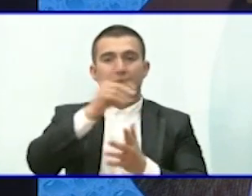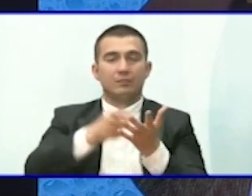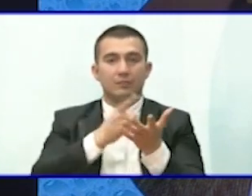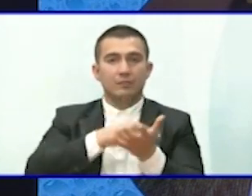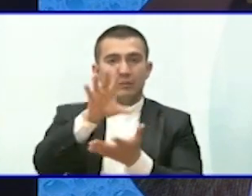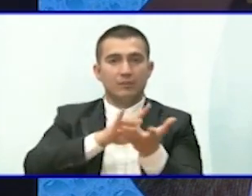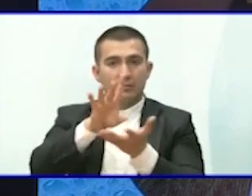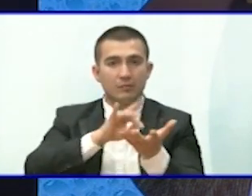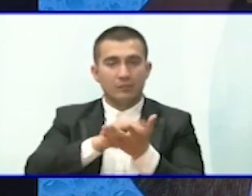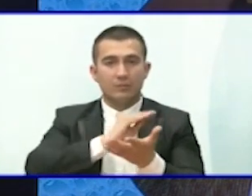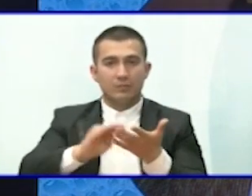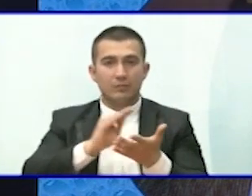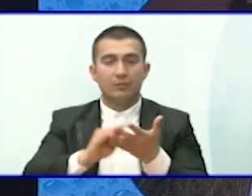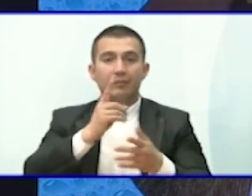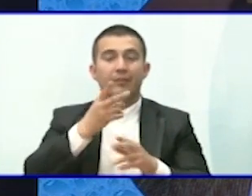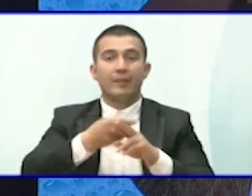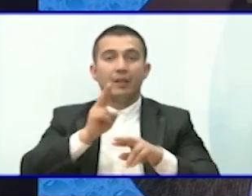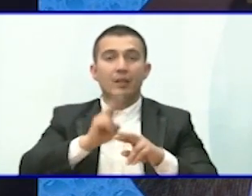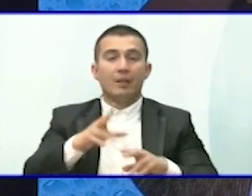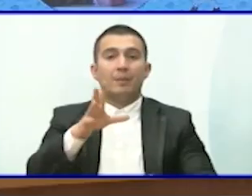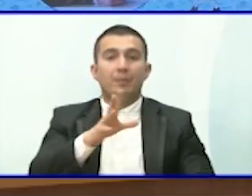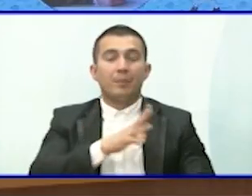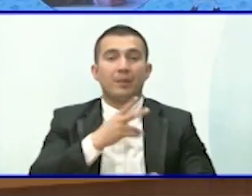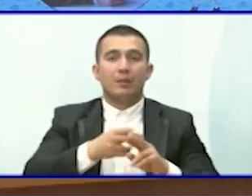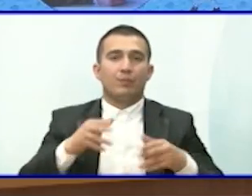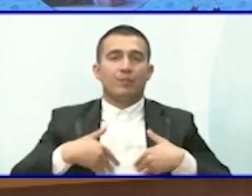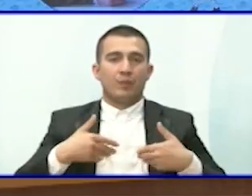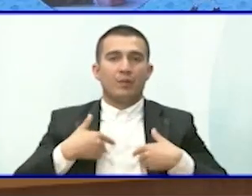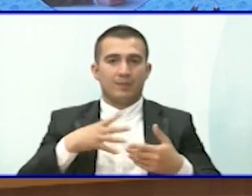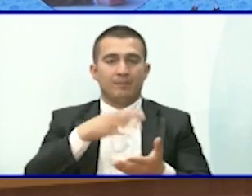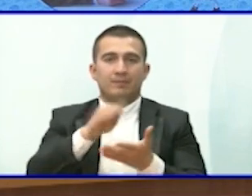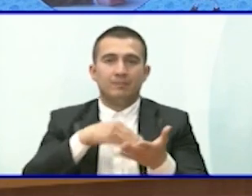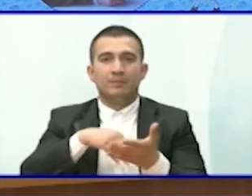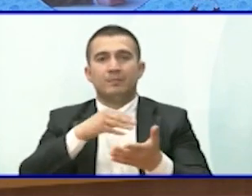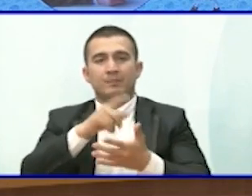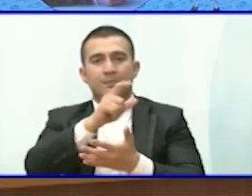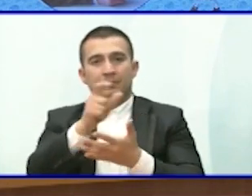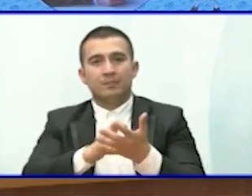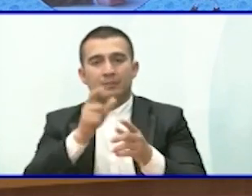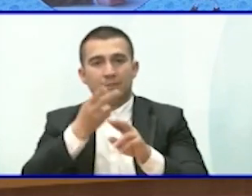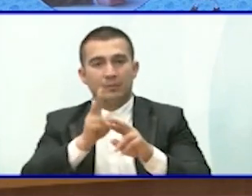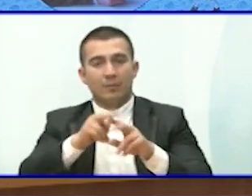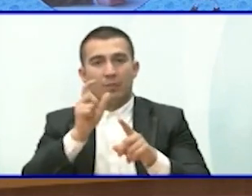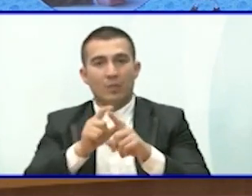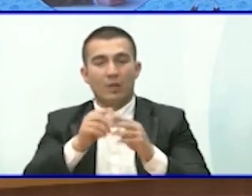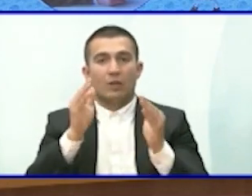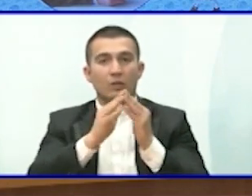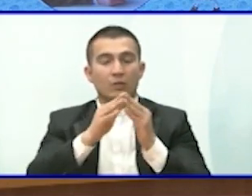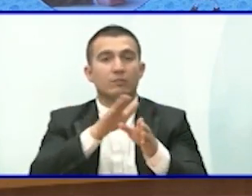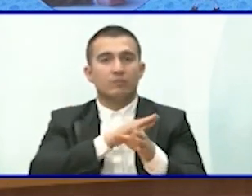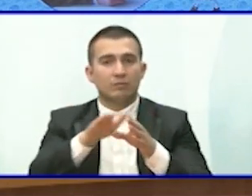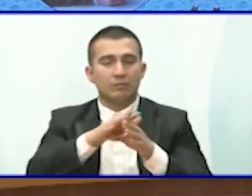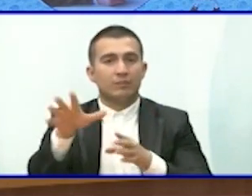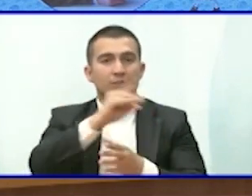абар ли эти слова были использованы в стихотворении дома напишите